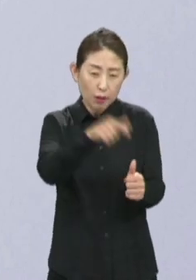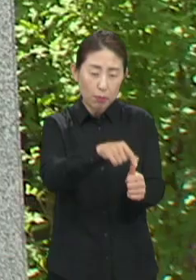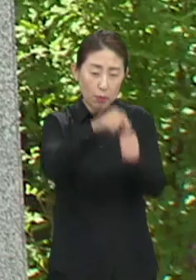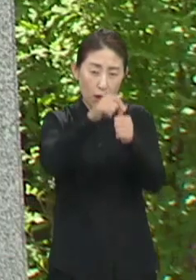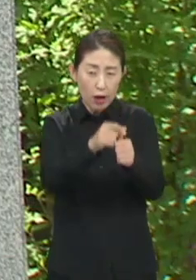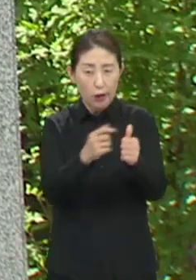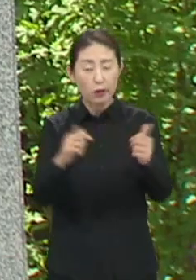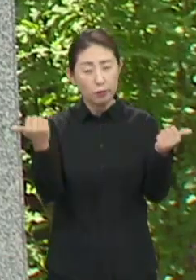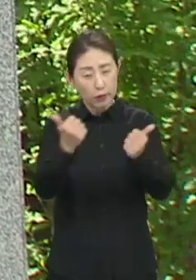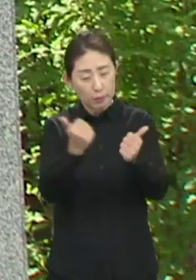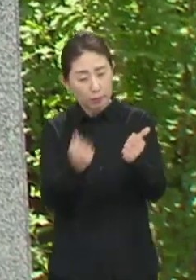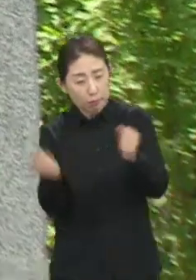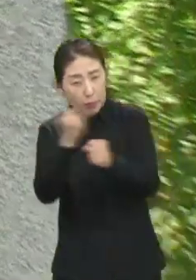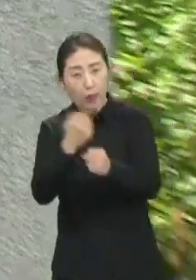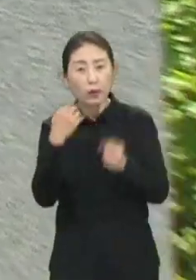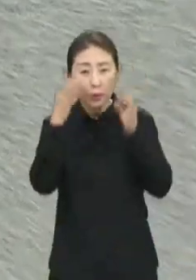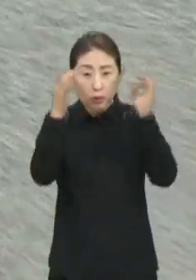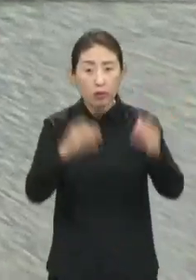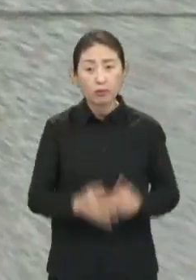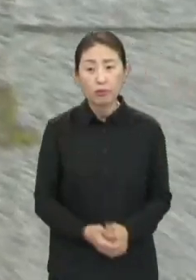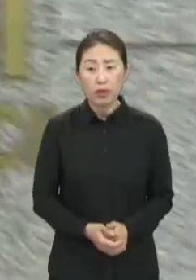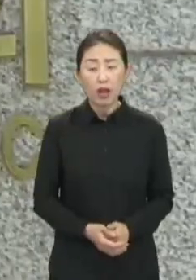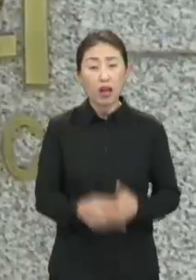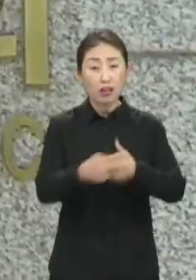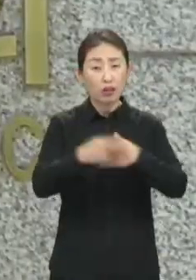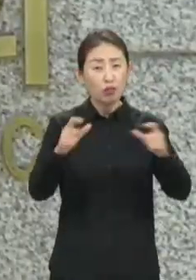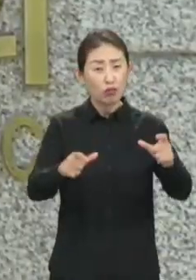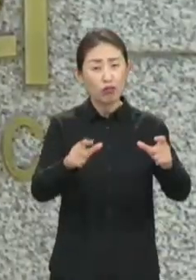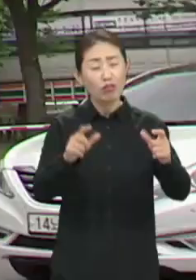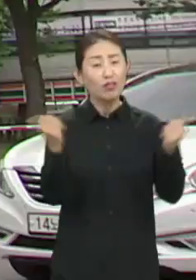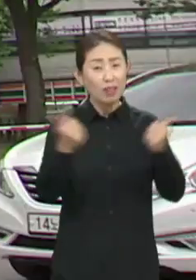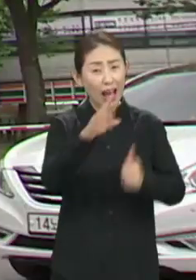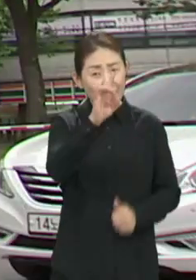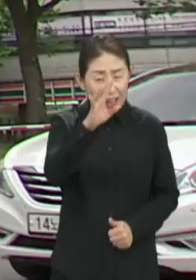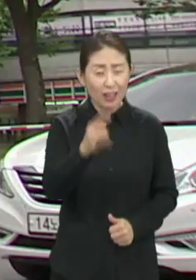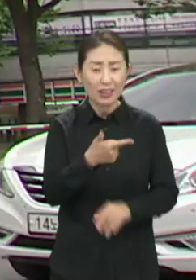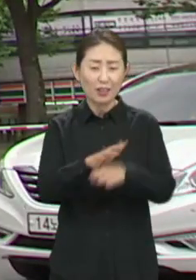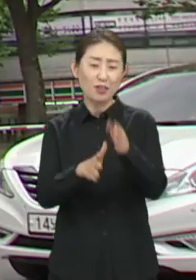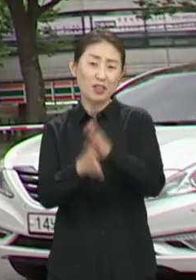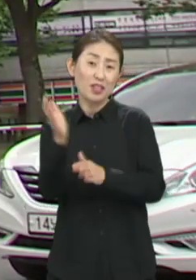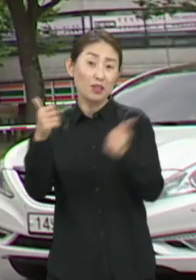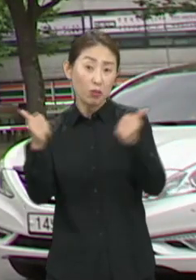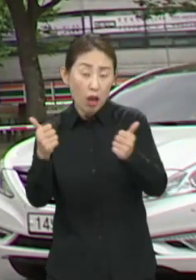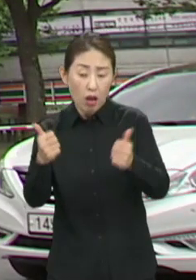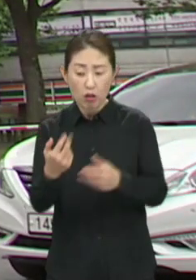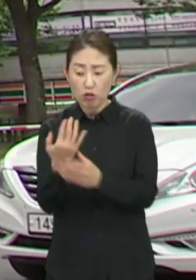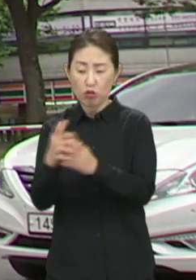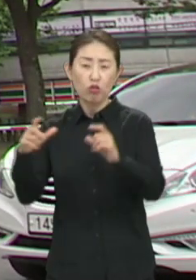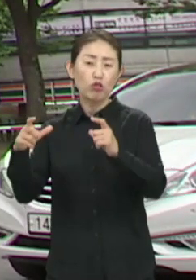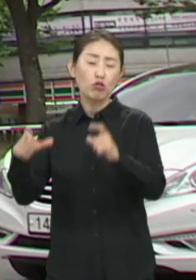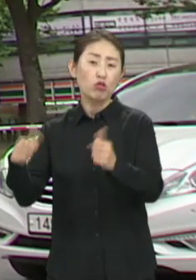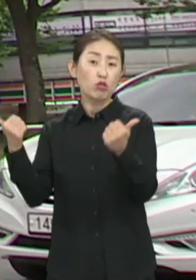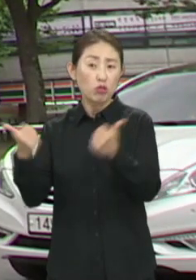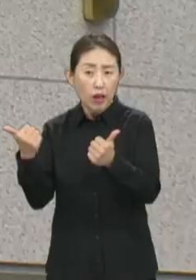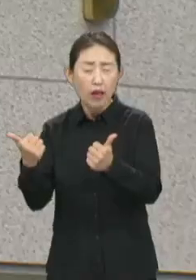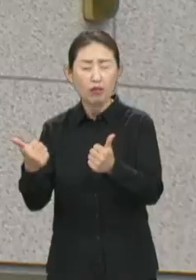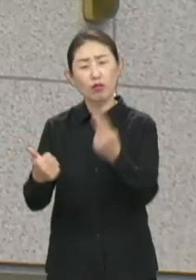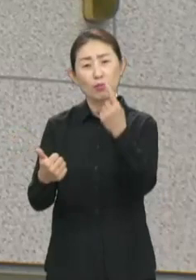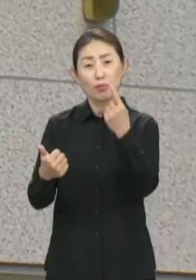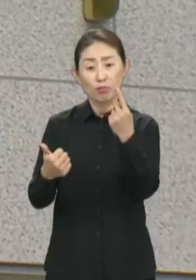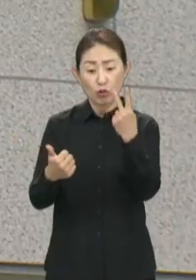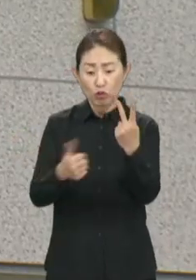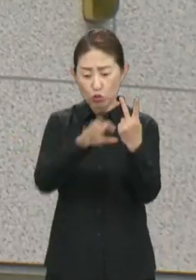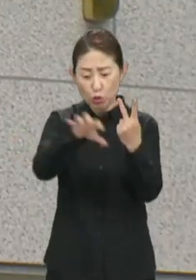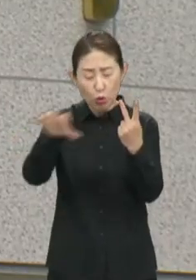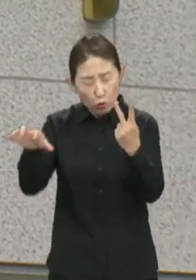수 있도록. 이처럼 대덕구뿐 아니라 대전시의회와 유성구의회 등 지방의회 전반에서 자리 싸움으로